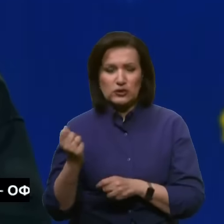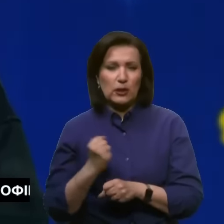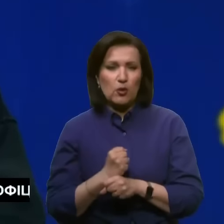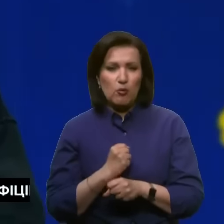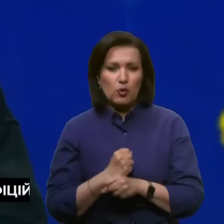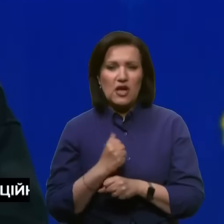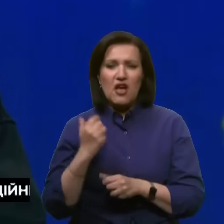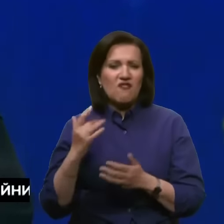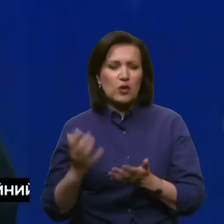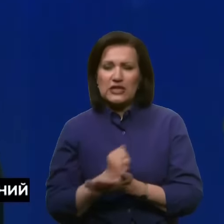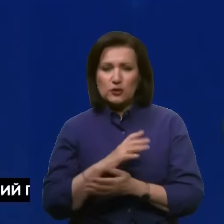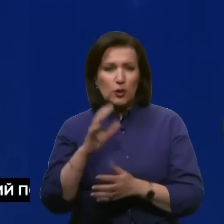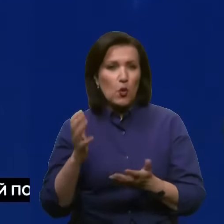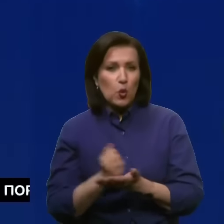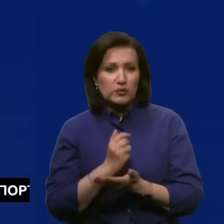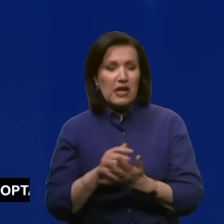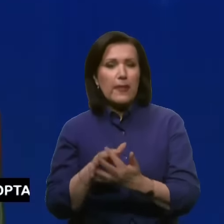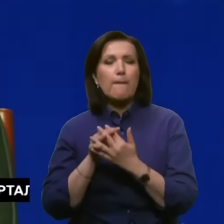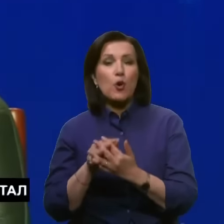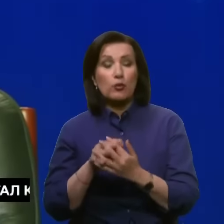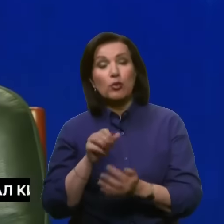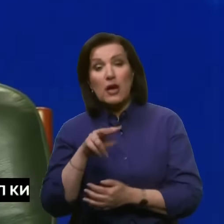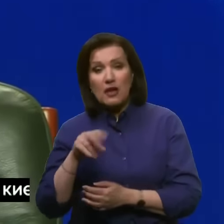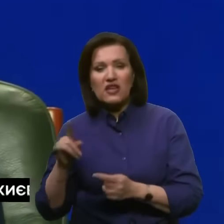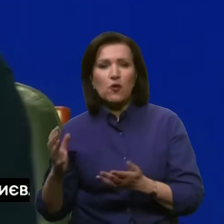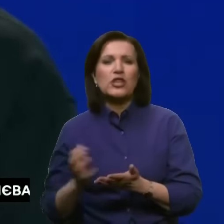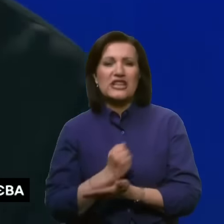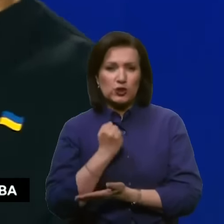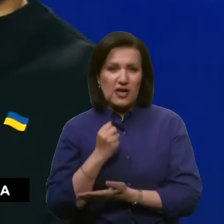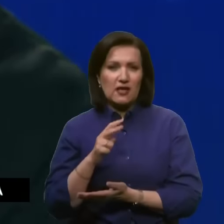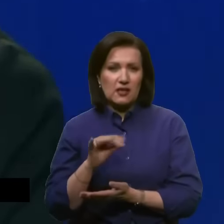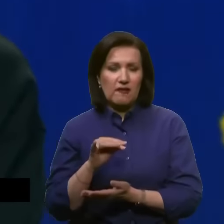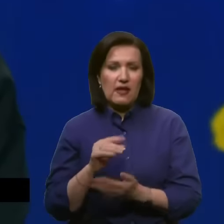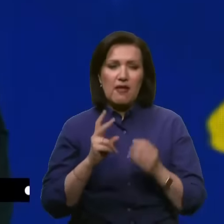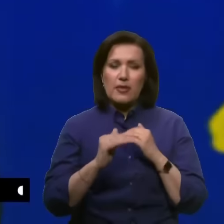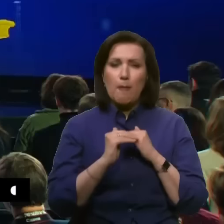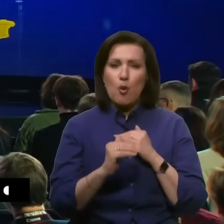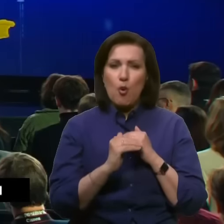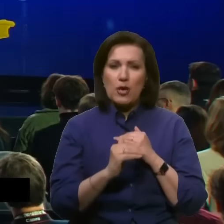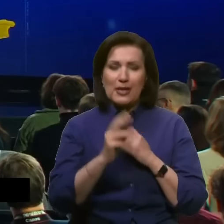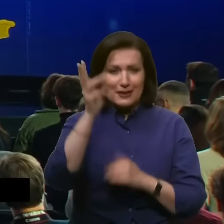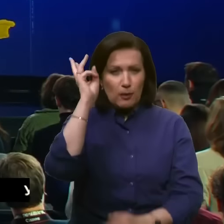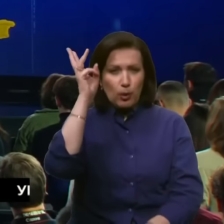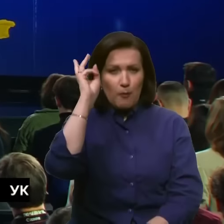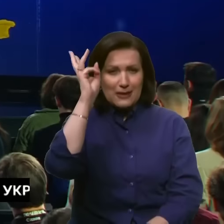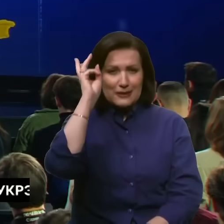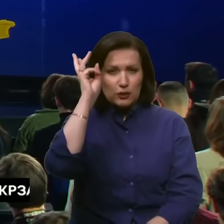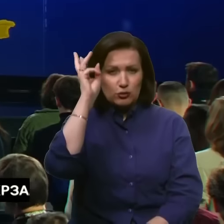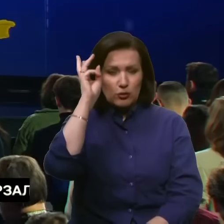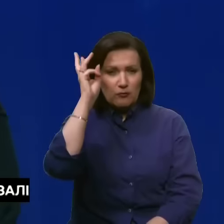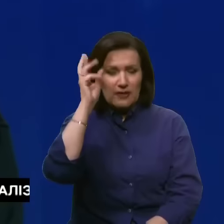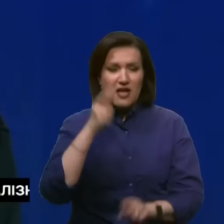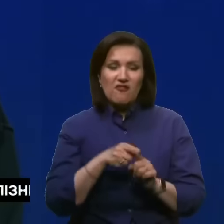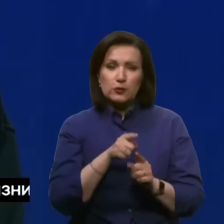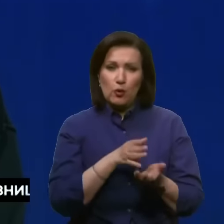робота. Вони не досягли успіха на полі бою, але вони досягли на полі дипломатичному, саме в